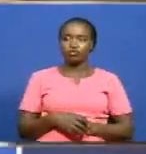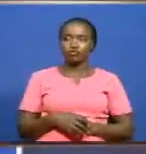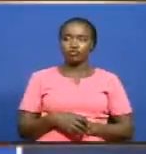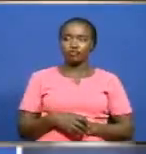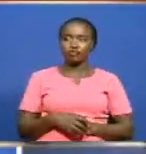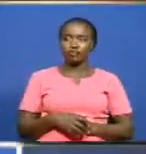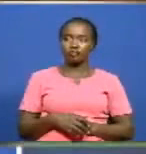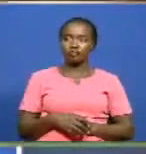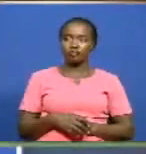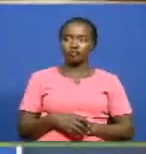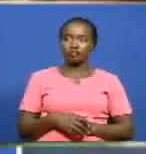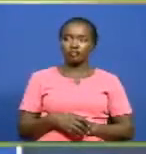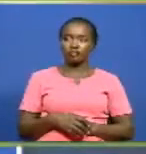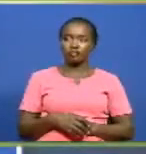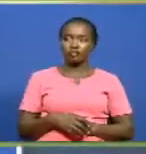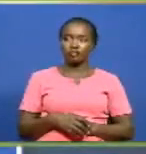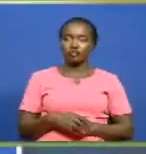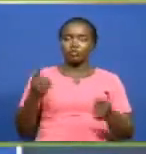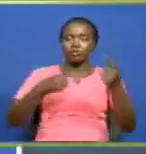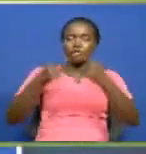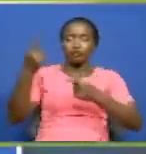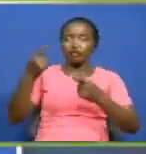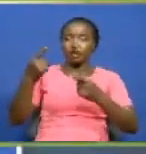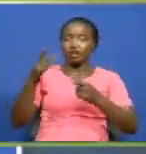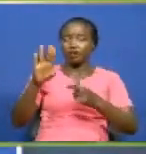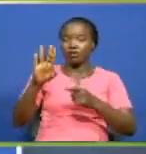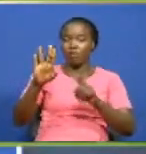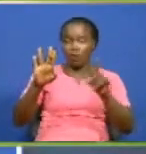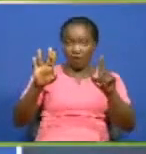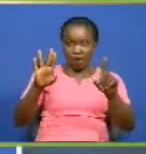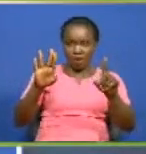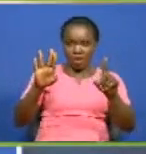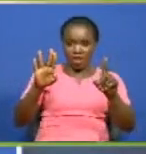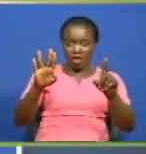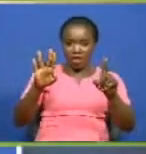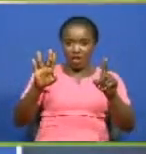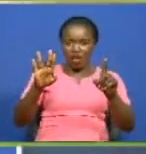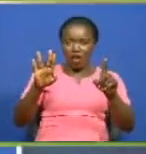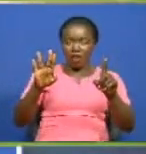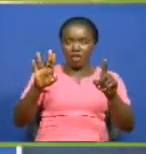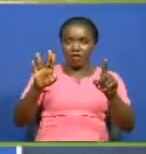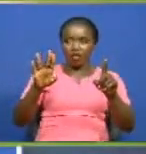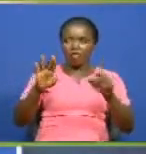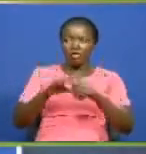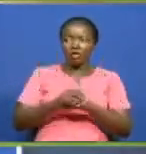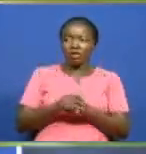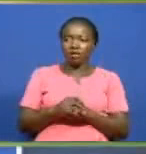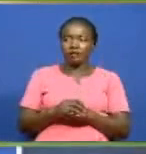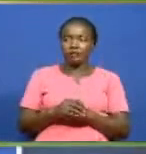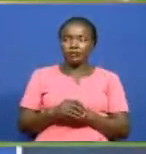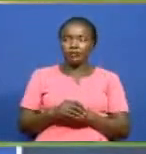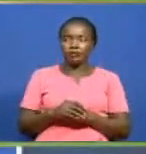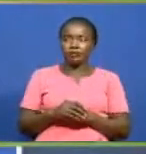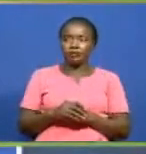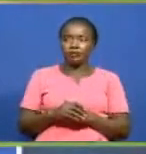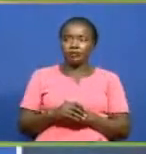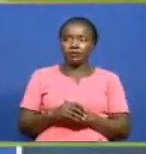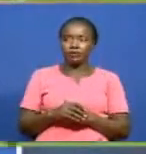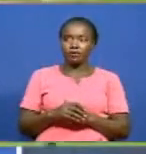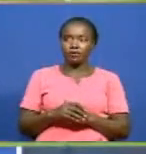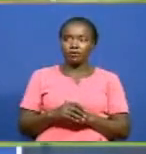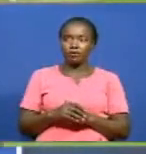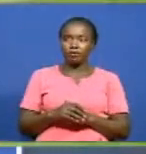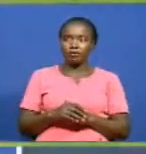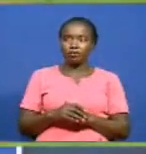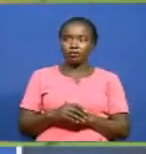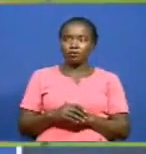remarkable. Huku Zamalek kibuka mshindi wa mabao 4-1. He's going to chase. Oh, he's got past his two players. And the delivery there